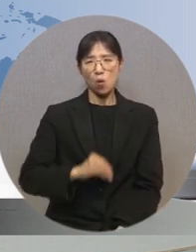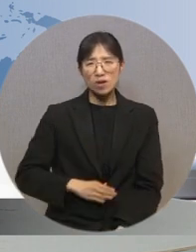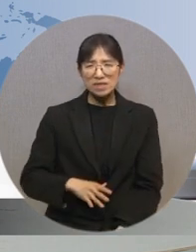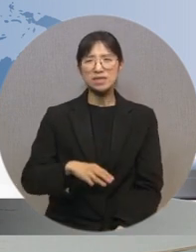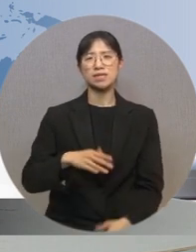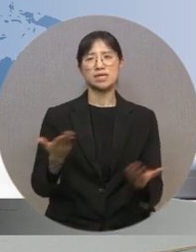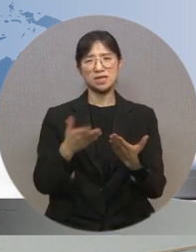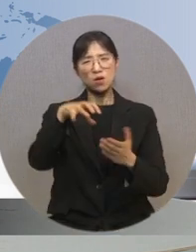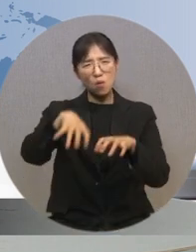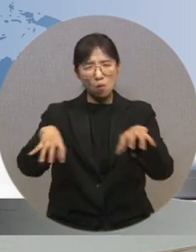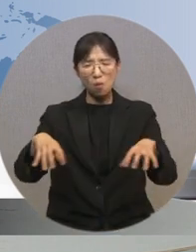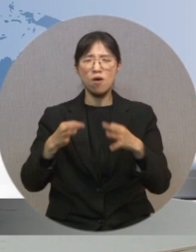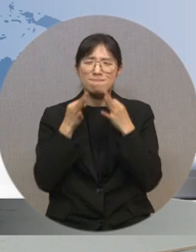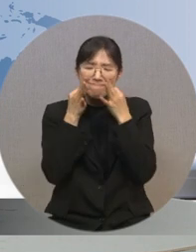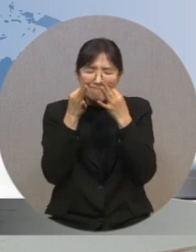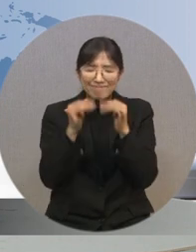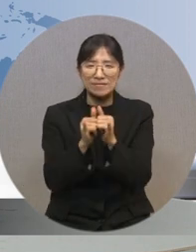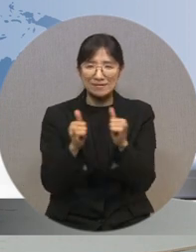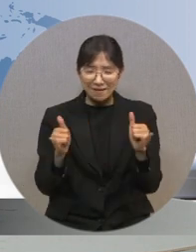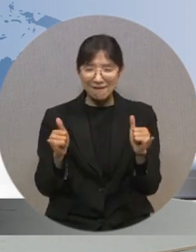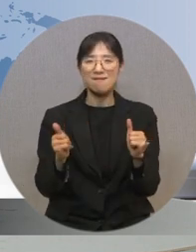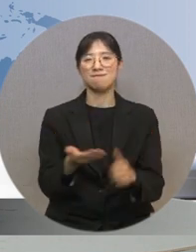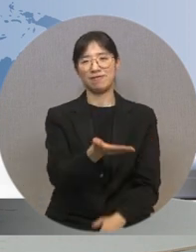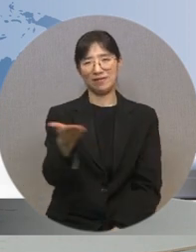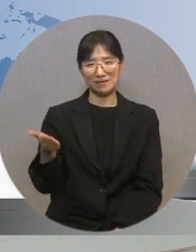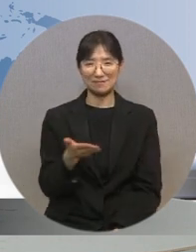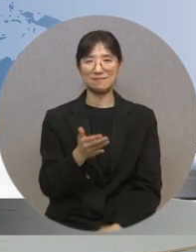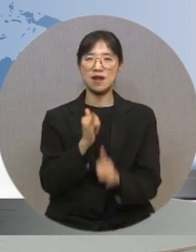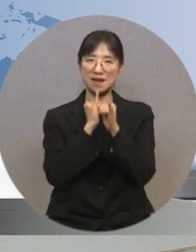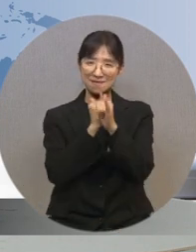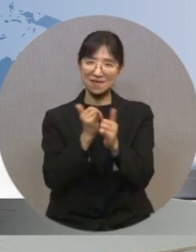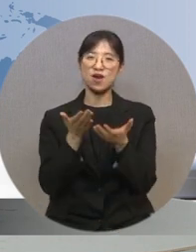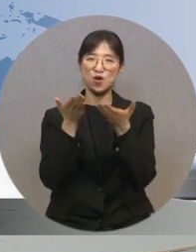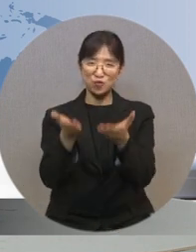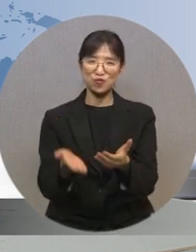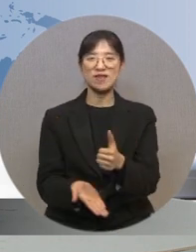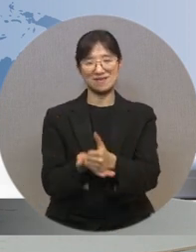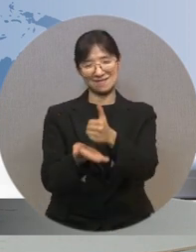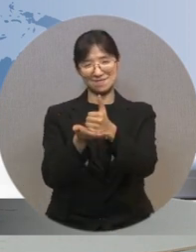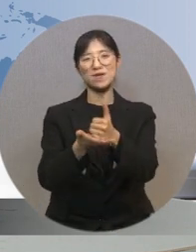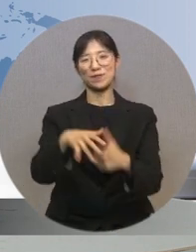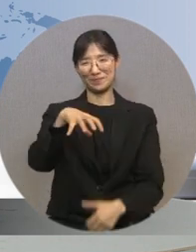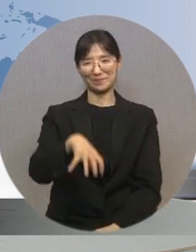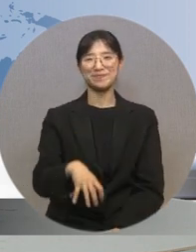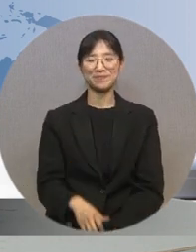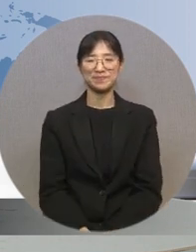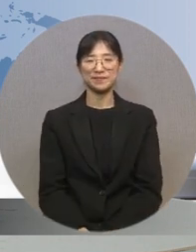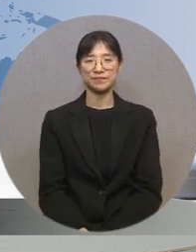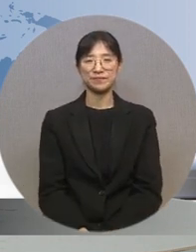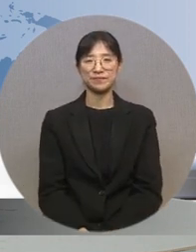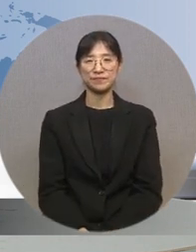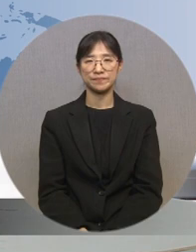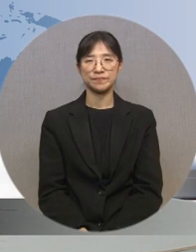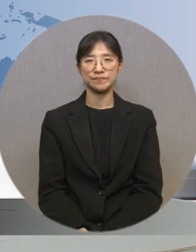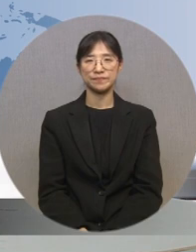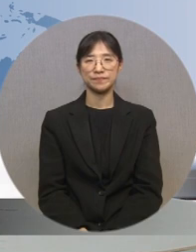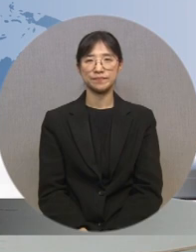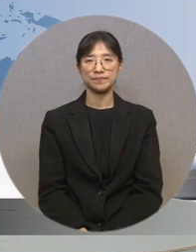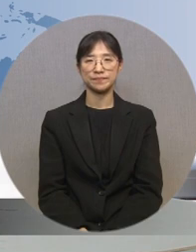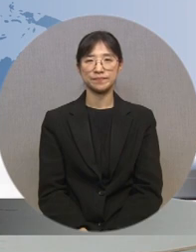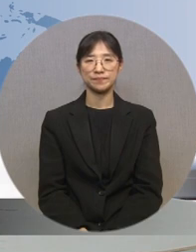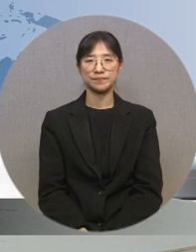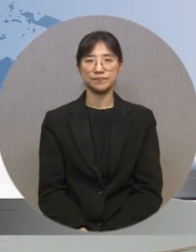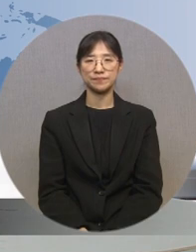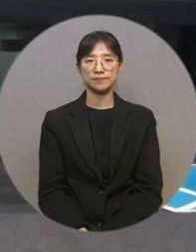복지 현장에서 온 힘을 다하고 있는 사회복지사들을 표창하고 응원하는 자리가 됐습니다. 정운선 기자입니다.